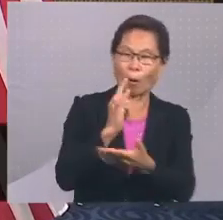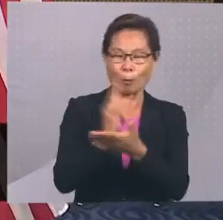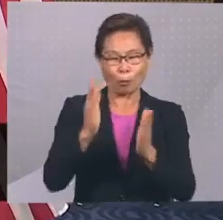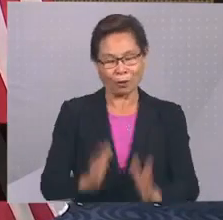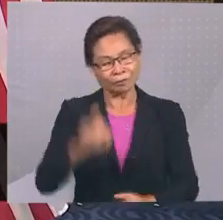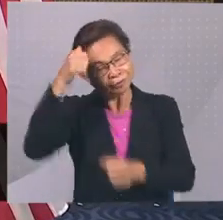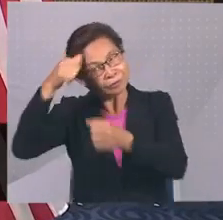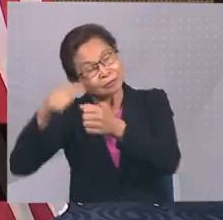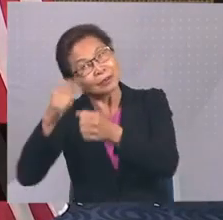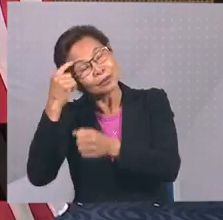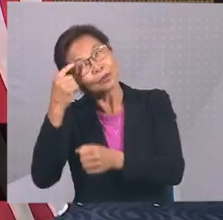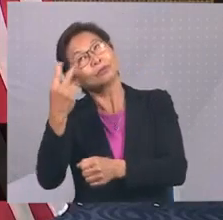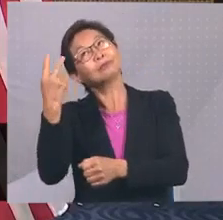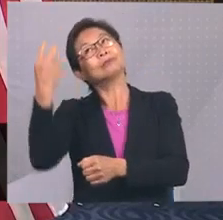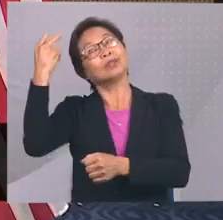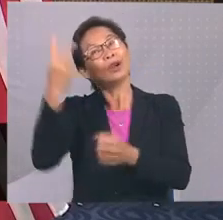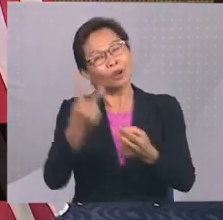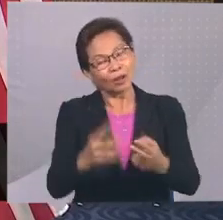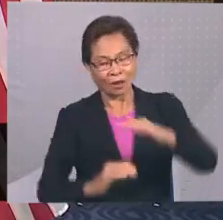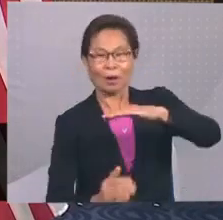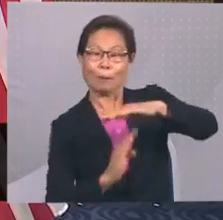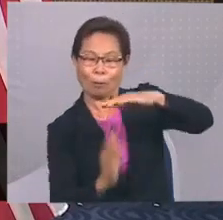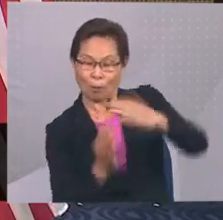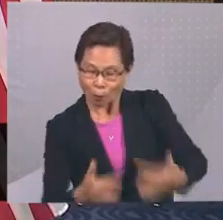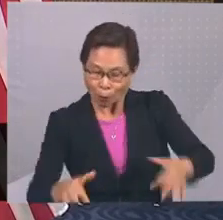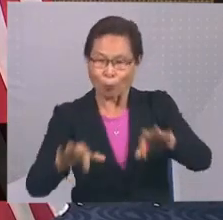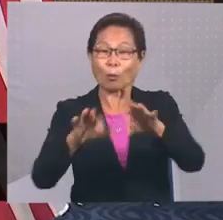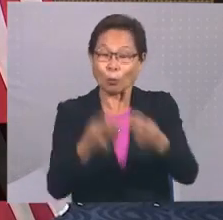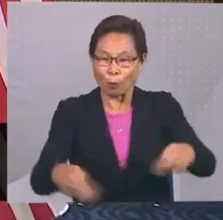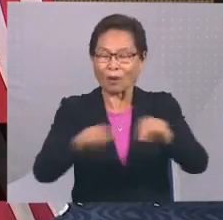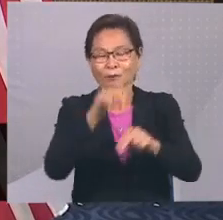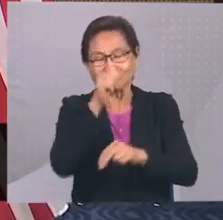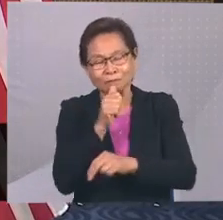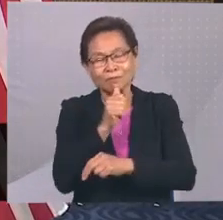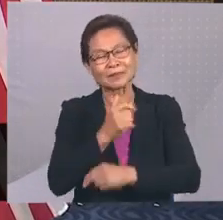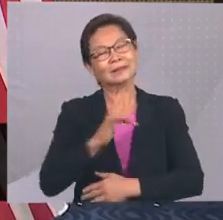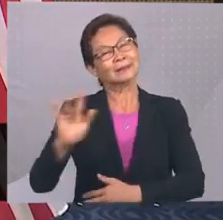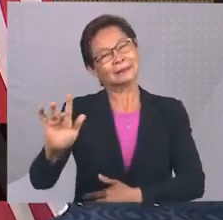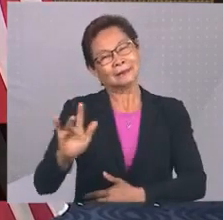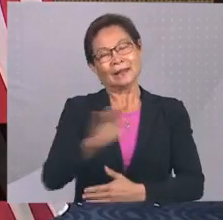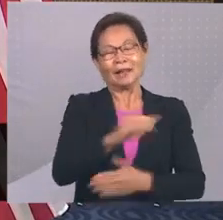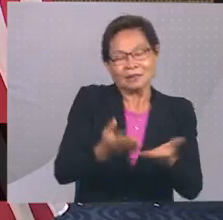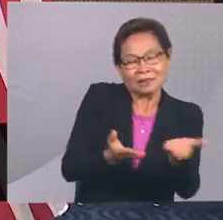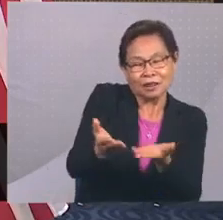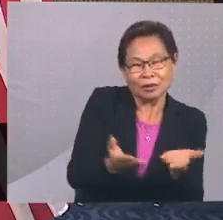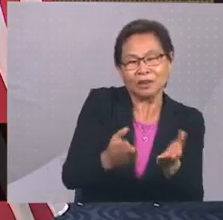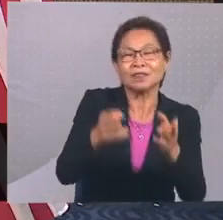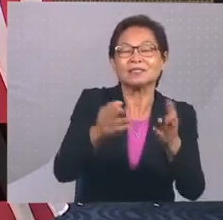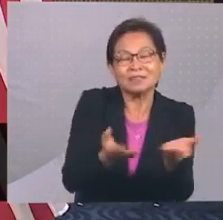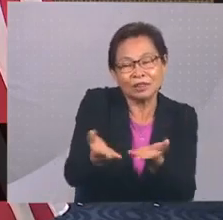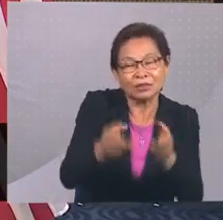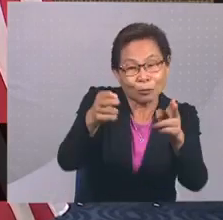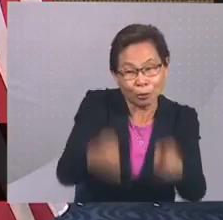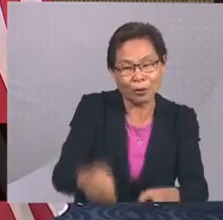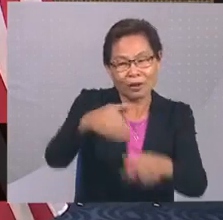to reflect on the fundamental values of tolerance, compassion and service to humanity that are